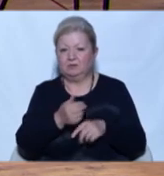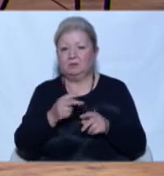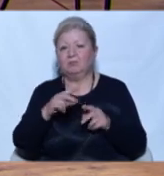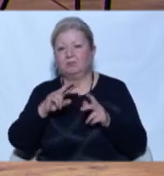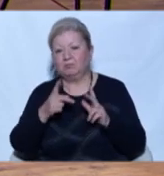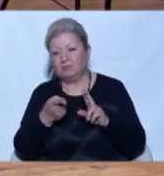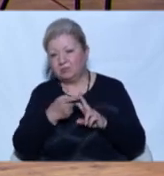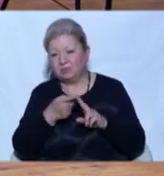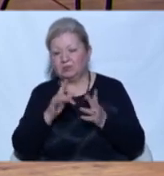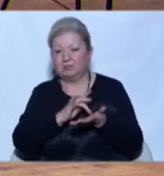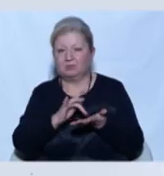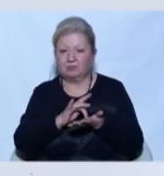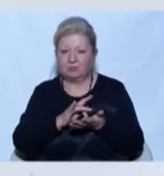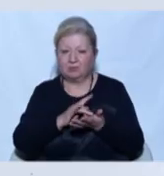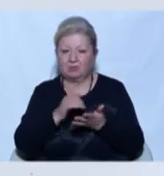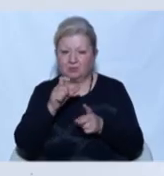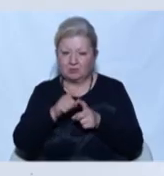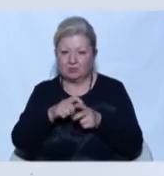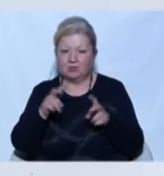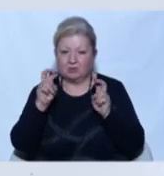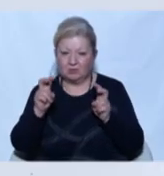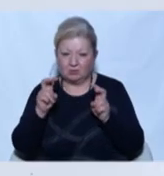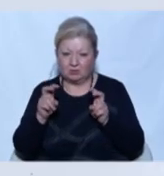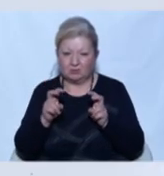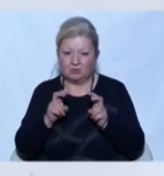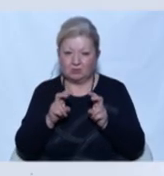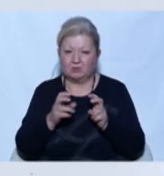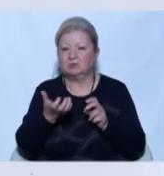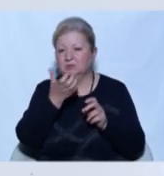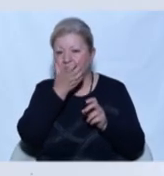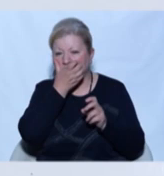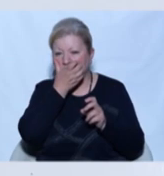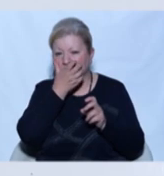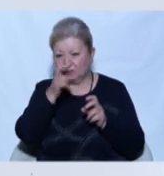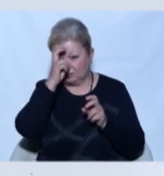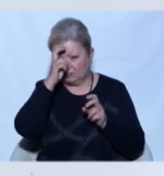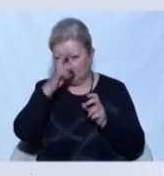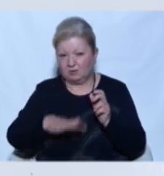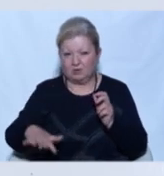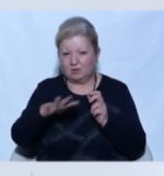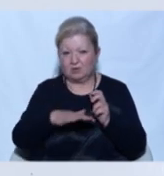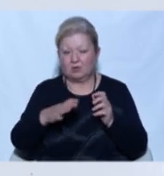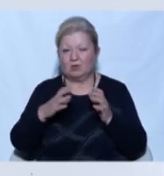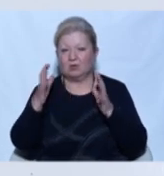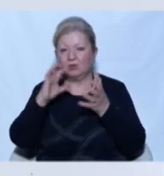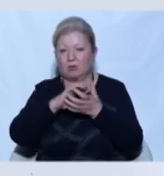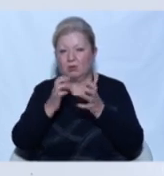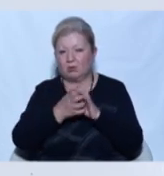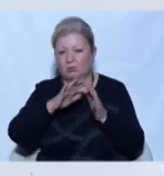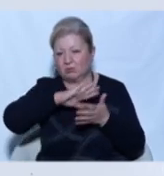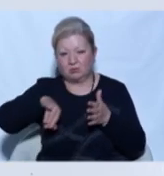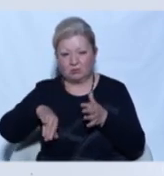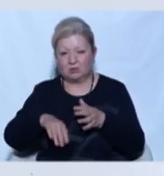რომ ბერძნული ტერმინოლოგიით კიდევ ნიშნავს თბილ ქვეყანას, თოვლის გარეშე ქვეყანას, მაგრამ არ